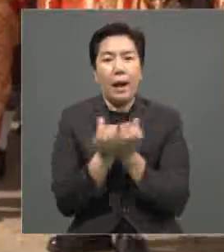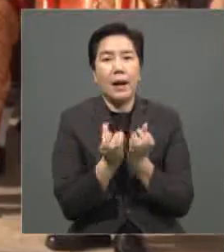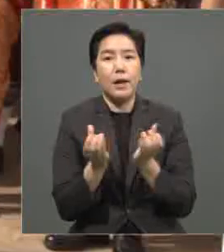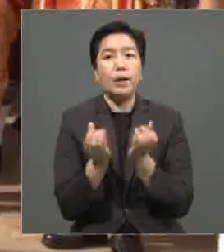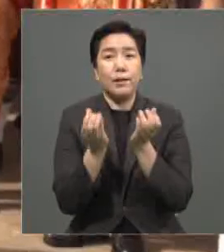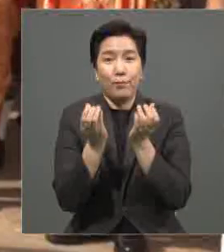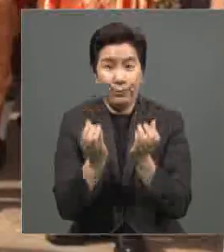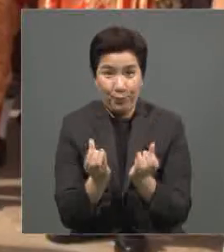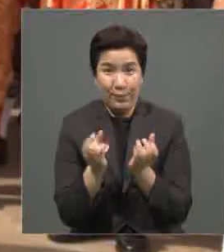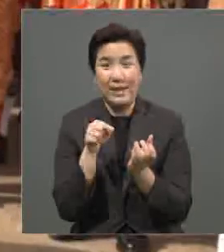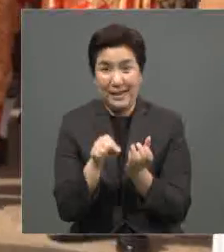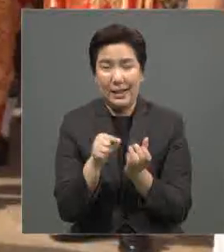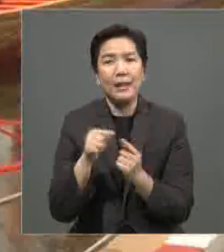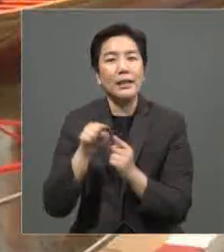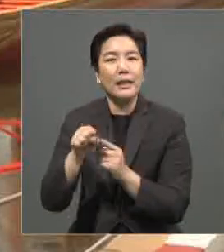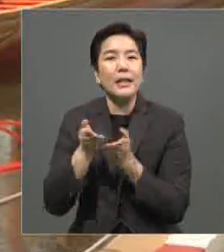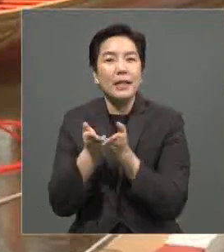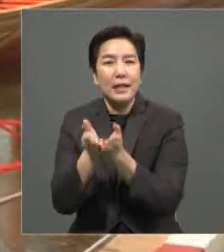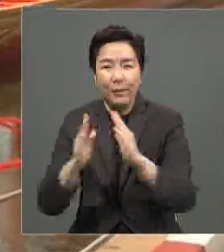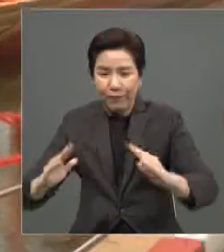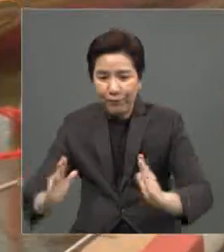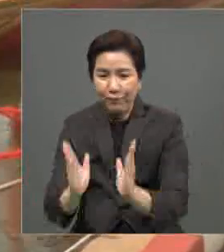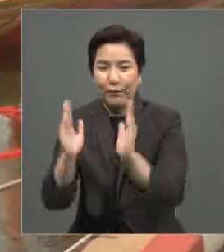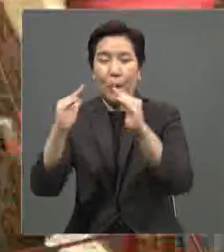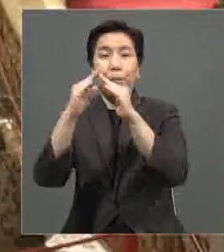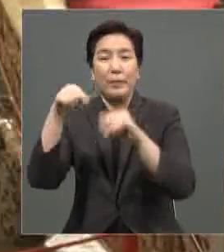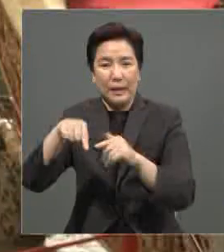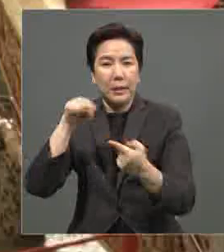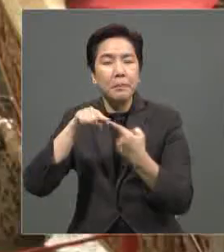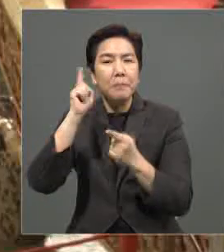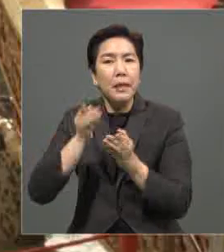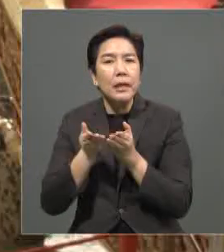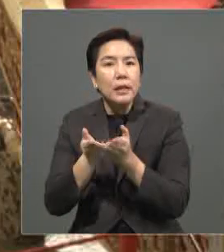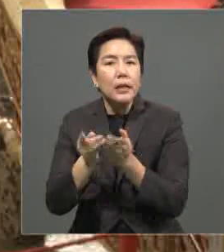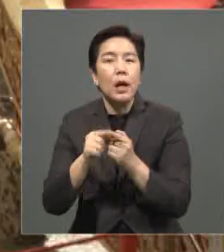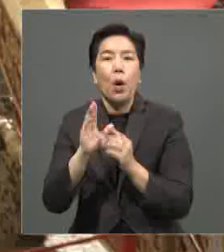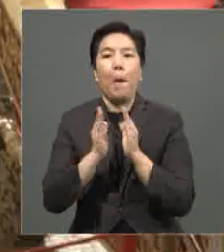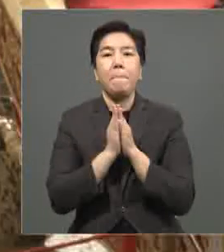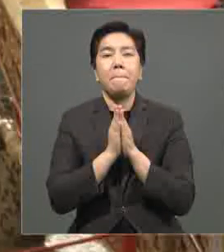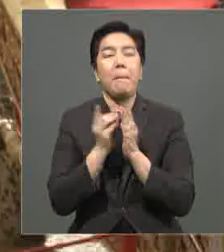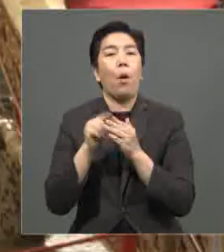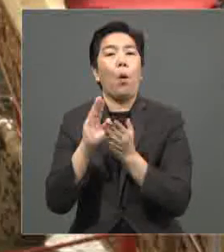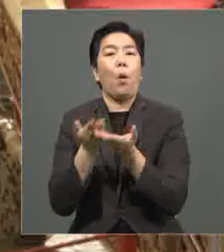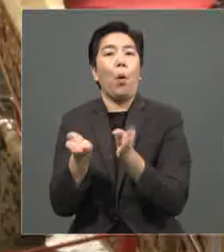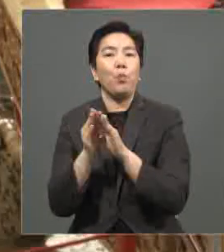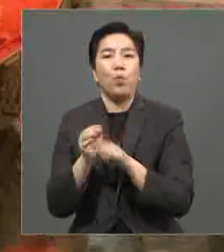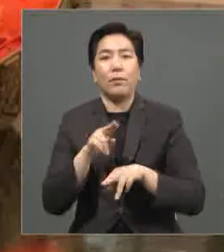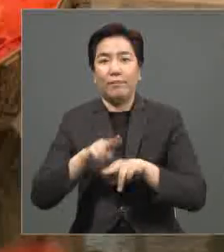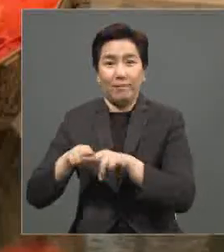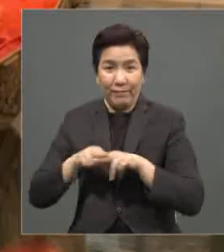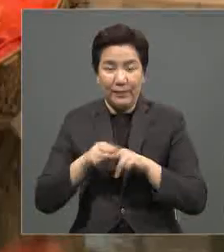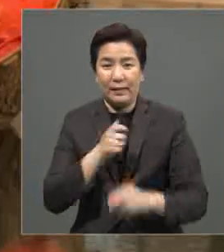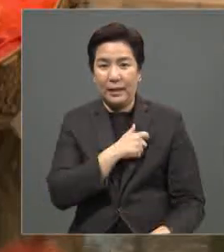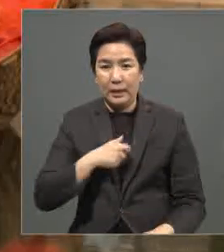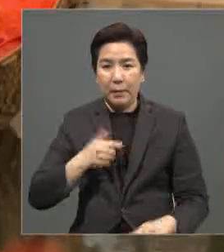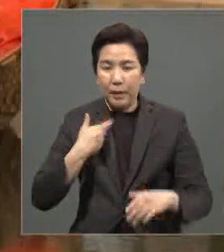ฐานเหนือบุษบกและเรือพระที่นั่งอเนกชาติผู้ชงเป็นเรือที่ประทับของพระบรมวงศ์รวมทั้งม